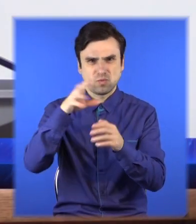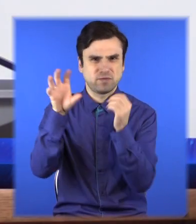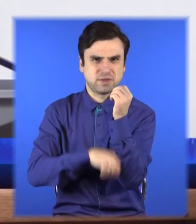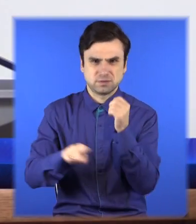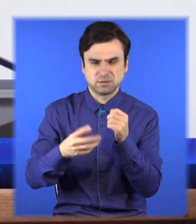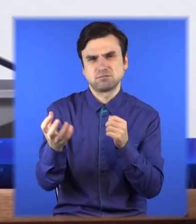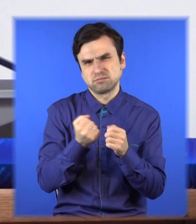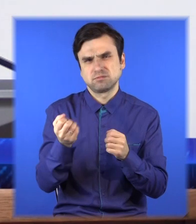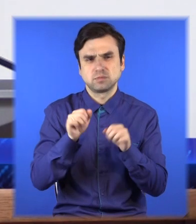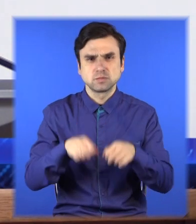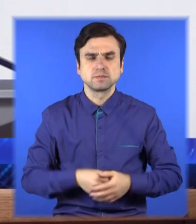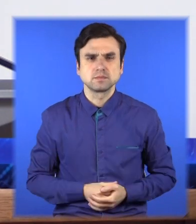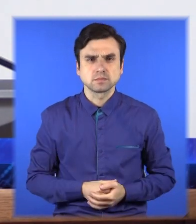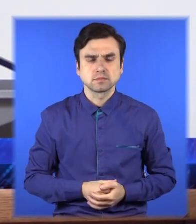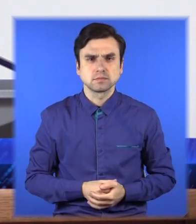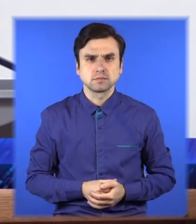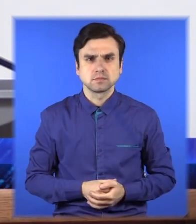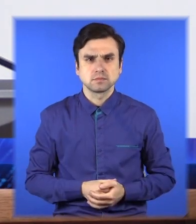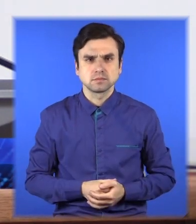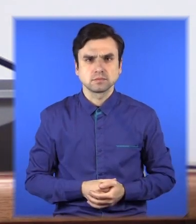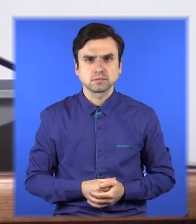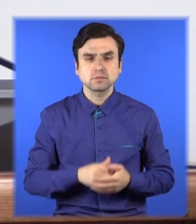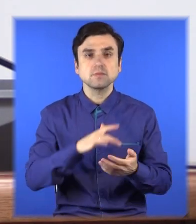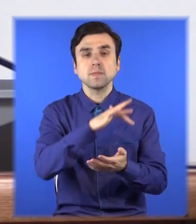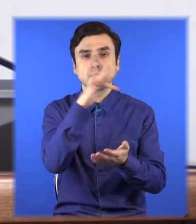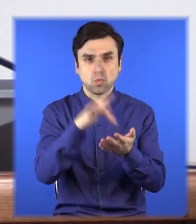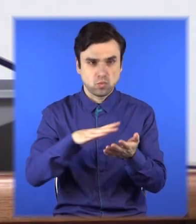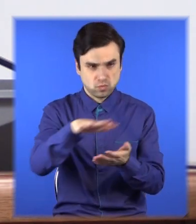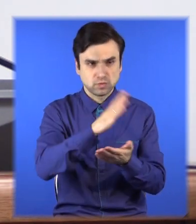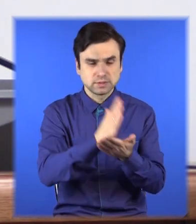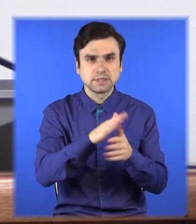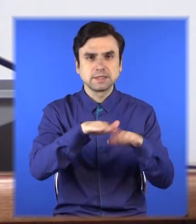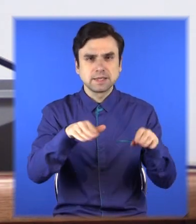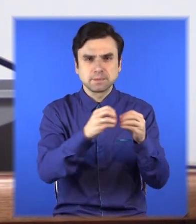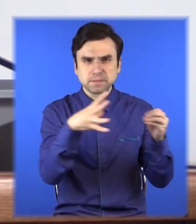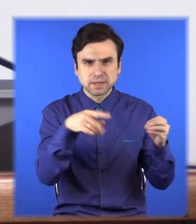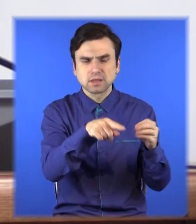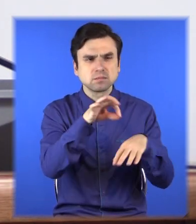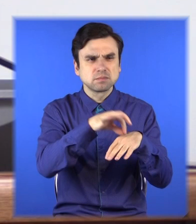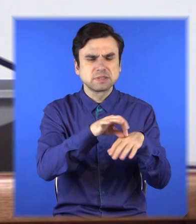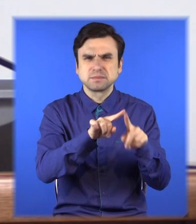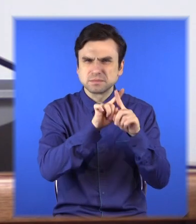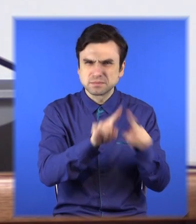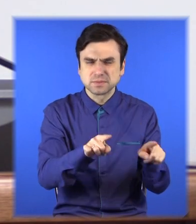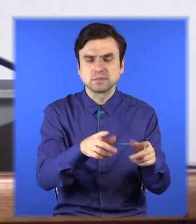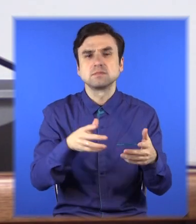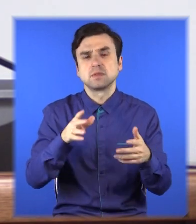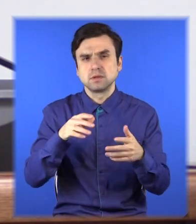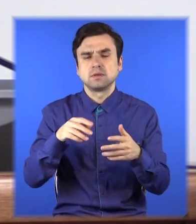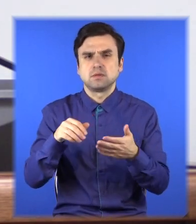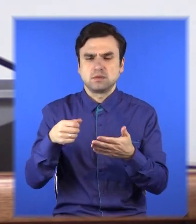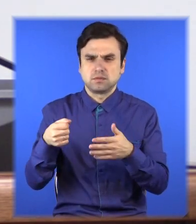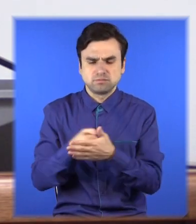бюджету отримують батьки, діти яких хворіють на фенілкетонурію. У місті 15 таких діток. Підготовлений відповідний проєкт рішення щодо виплати